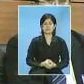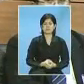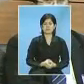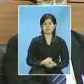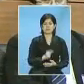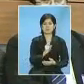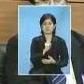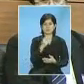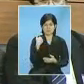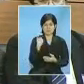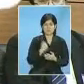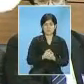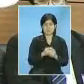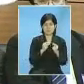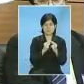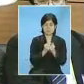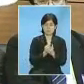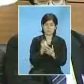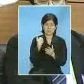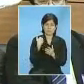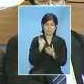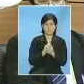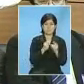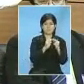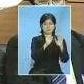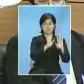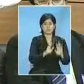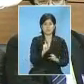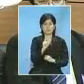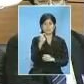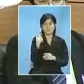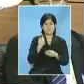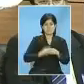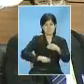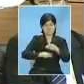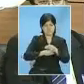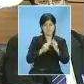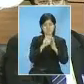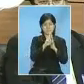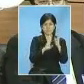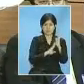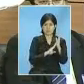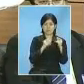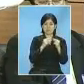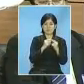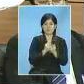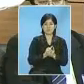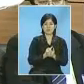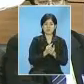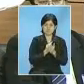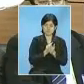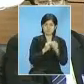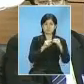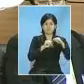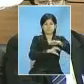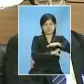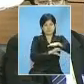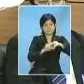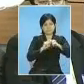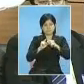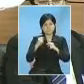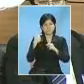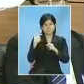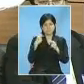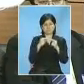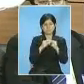ในส่วนหนึ่งแล้วก็ยังจะต้องมีเ่อที่เราเพิ่มนะครับระบบขนส่งมวลชนมาอีกนะครับอีกหลายเป็น 10